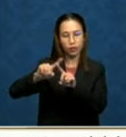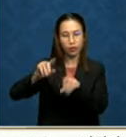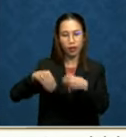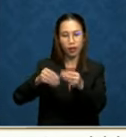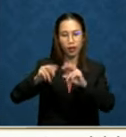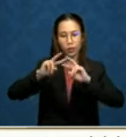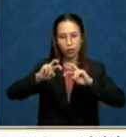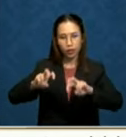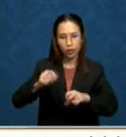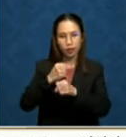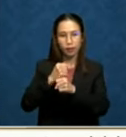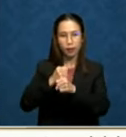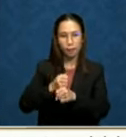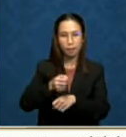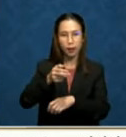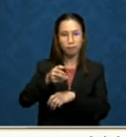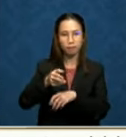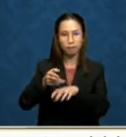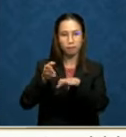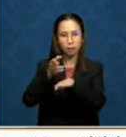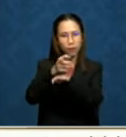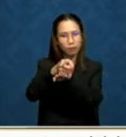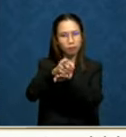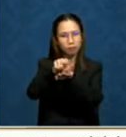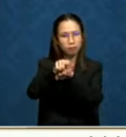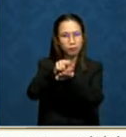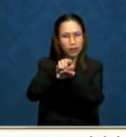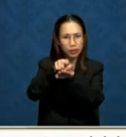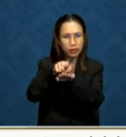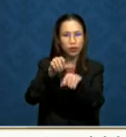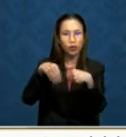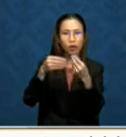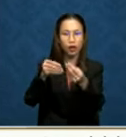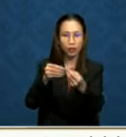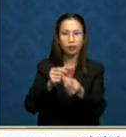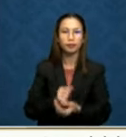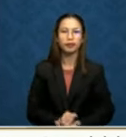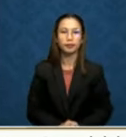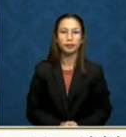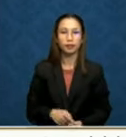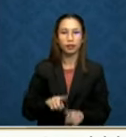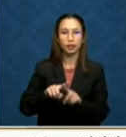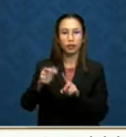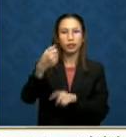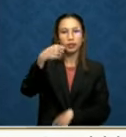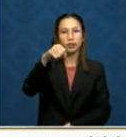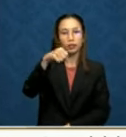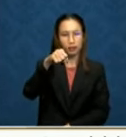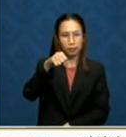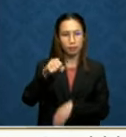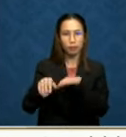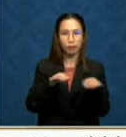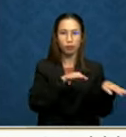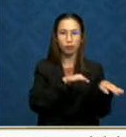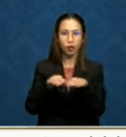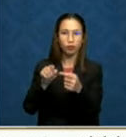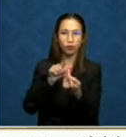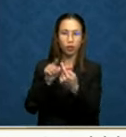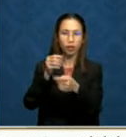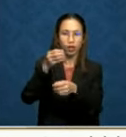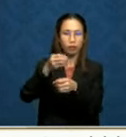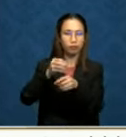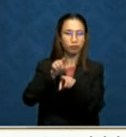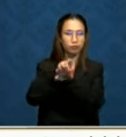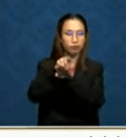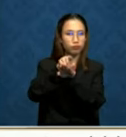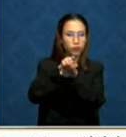และพัฒนาปืนใหญ่ปืนใหญ่เบากระสุนวิถีโค้งขนาด105มิลลิเมตร 10. เตรียมความพร้อมทั้งตัวจรวดและระบบที่เกี่ยว